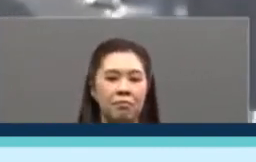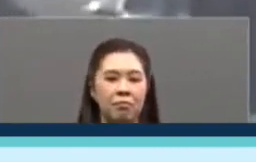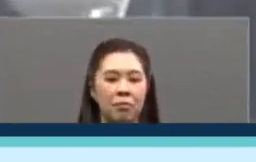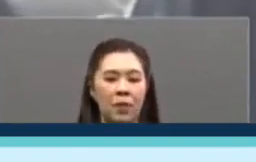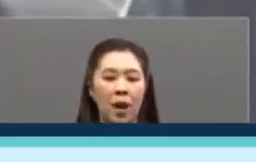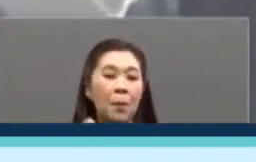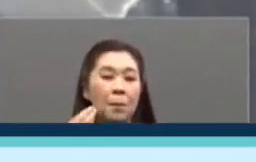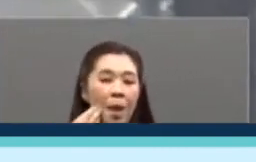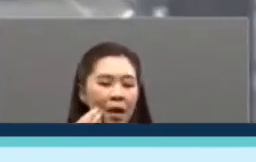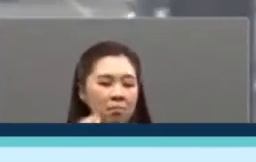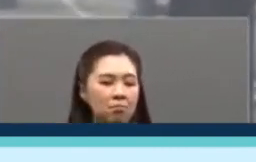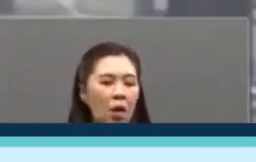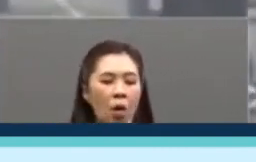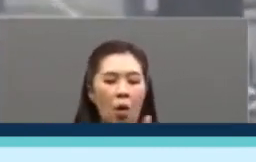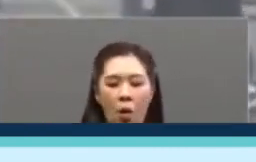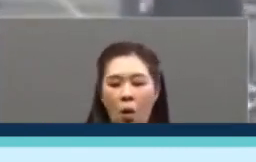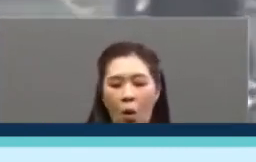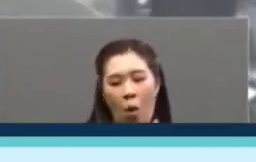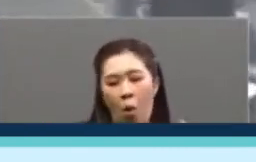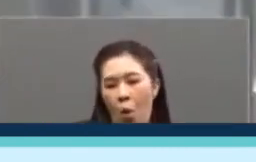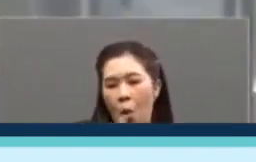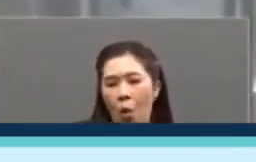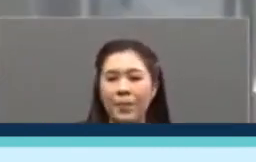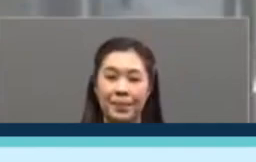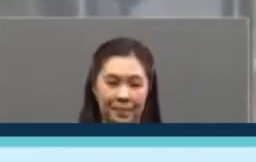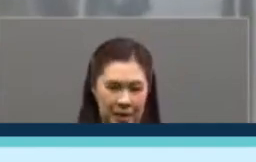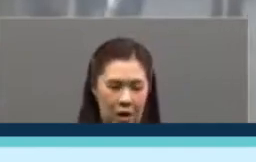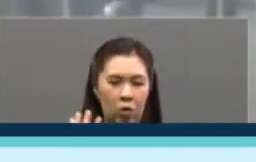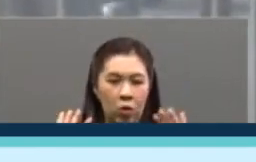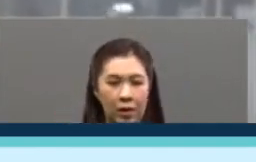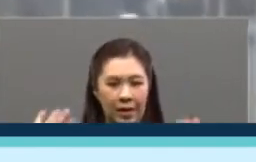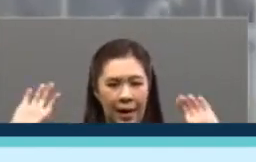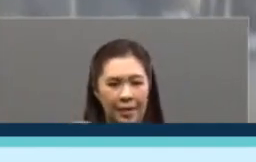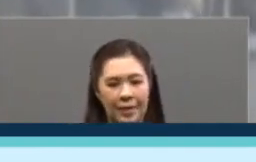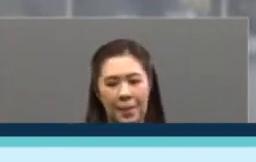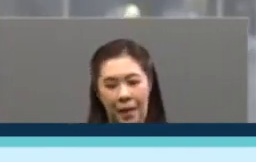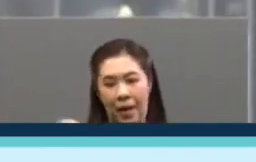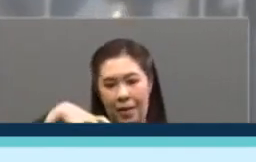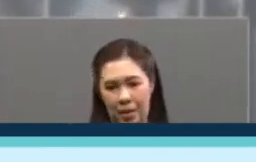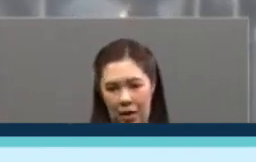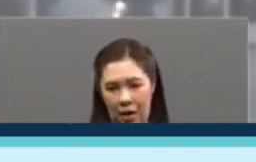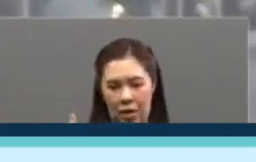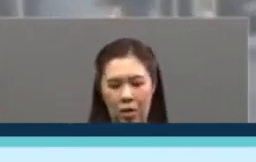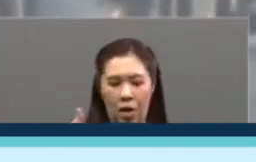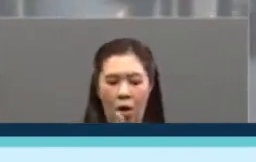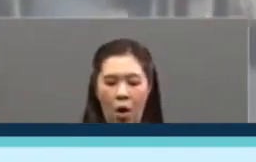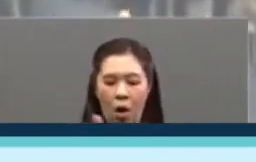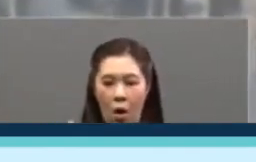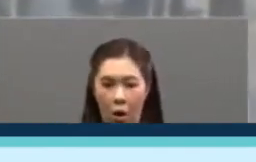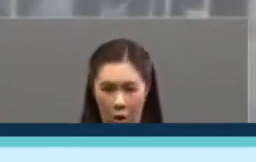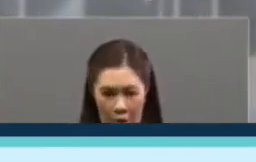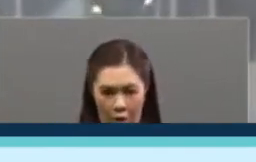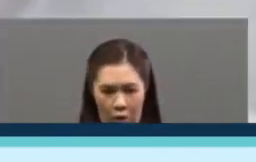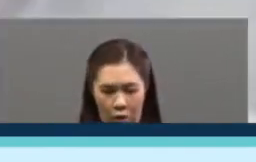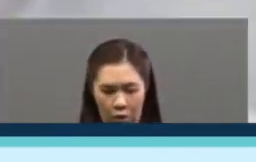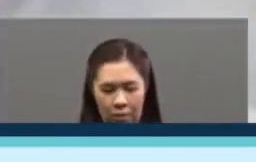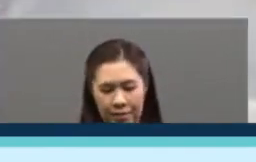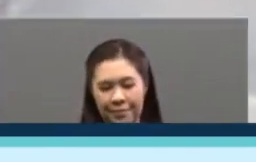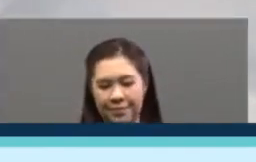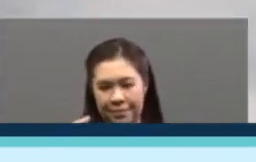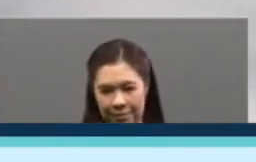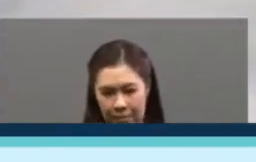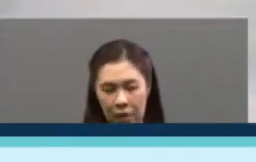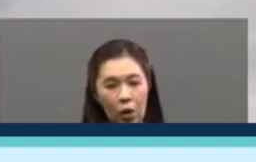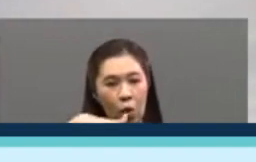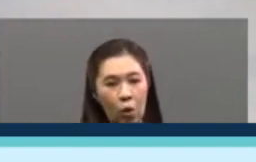การป้องกันและบรรเทาสาธารณภัยจังหวัดโดยเน้นการใช้เทคโนโลยีจากหน่วยงานต่างๆเช่นภาพถ่ายดาวเทียมแอปพลิเ